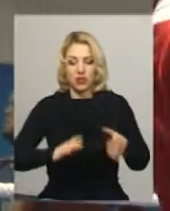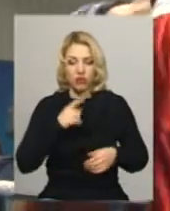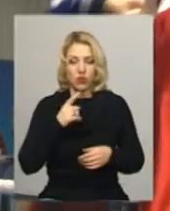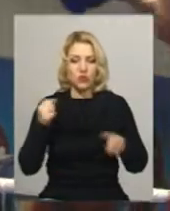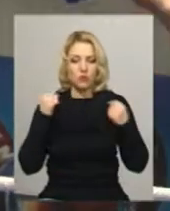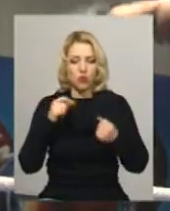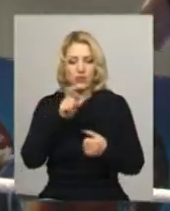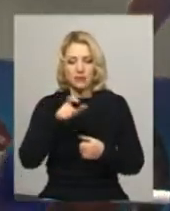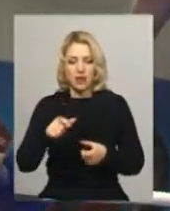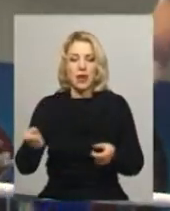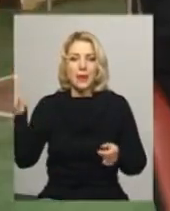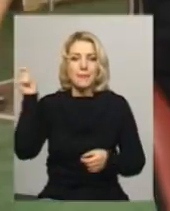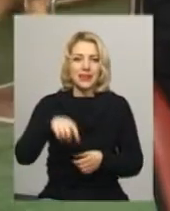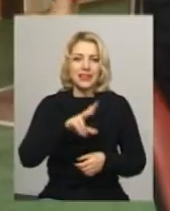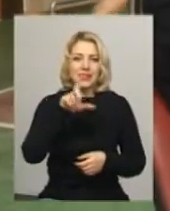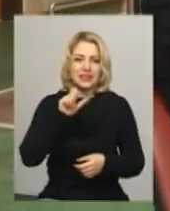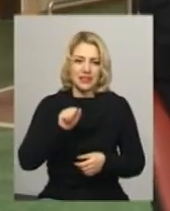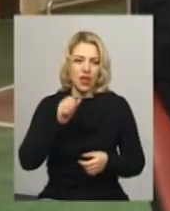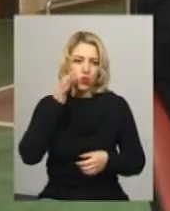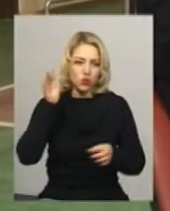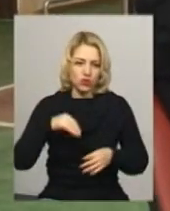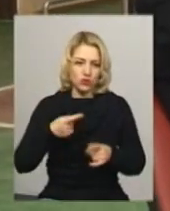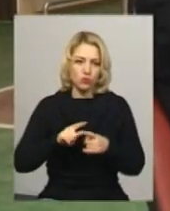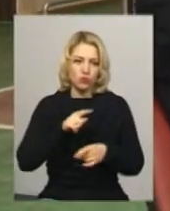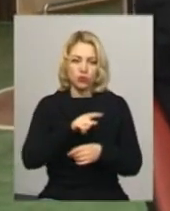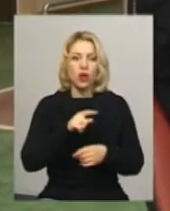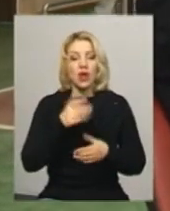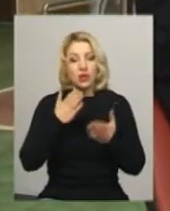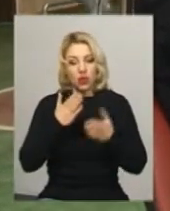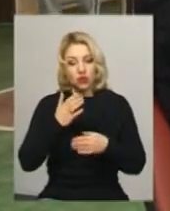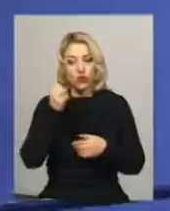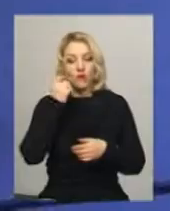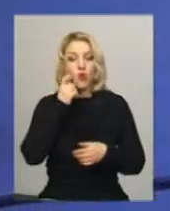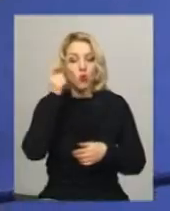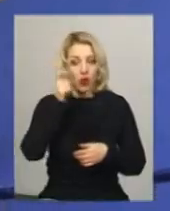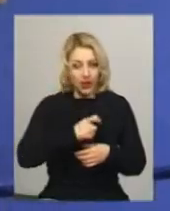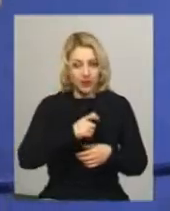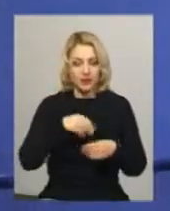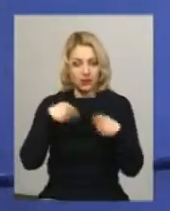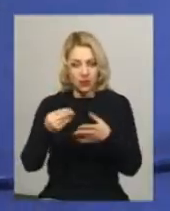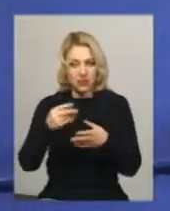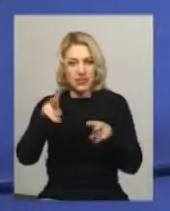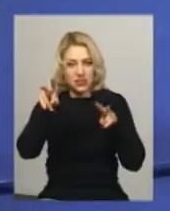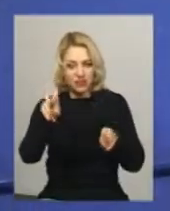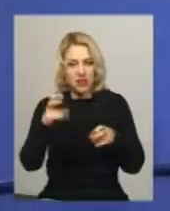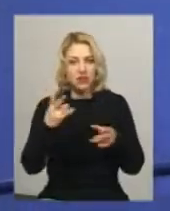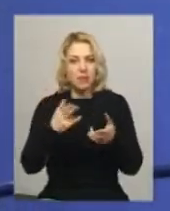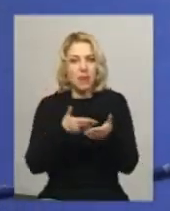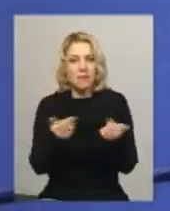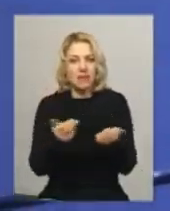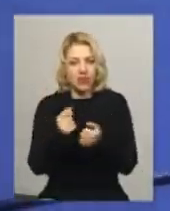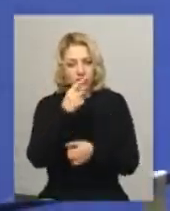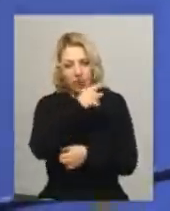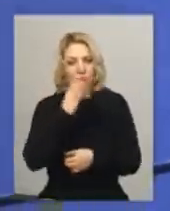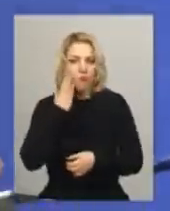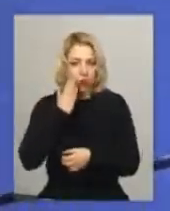приїхали за досвідом, бо спортивні звання, присвоєні в Україні, в Молдові треба підтверджувати. За словами Анатолія Ахмадієва, і він, і його колеги сподіваються,